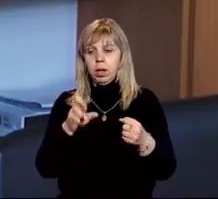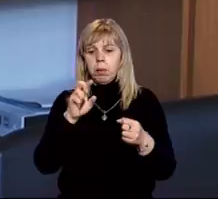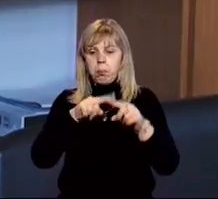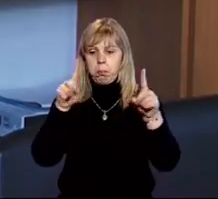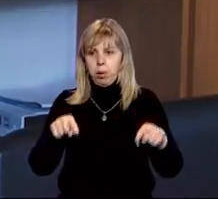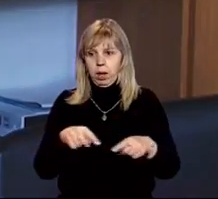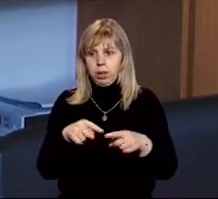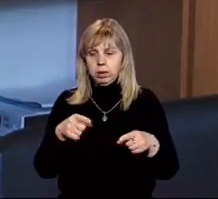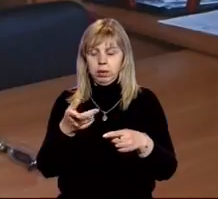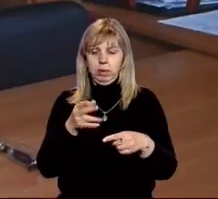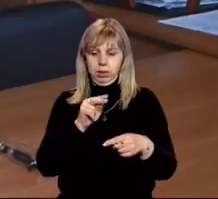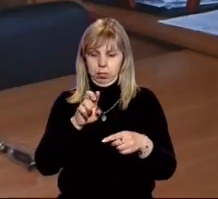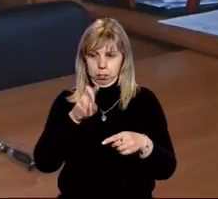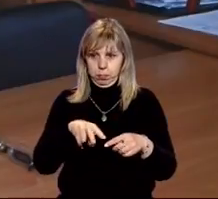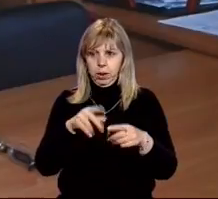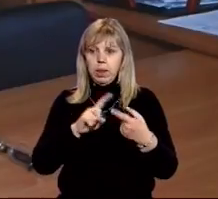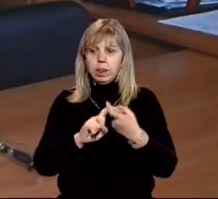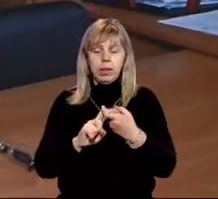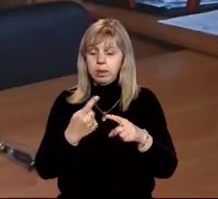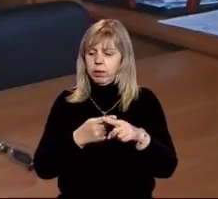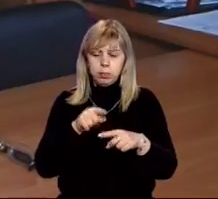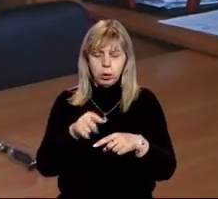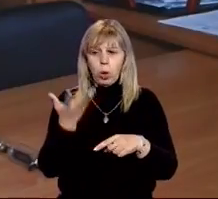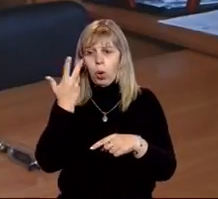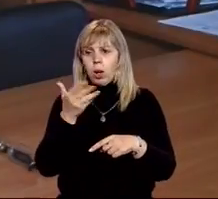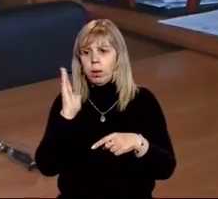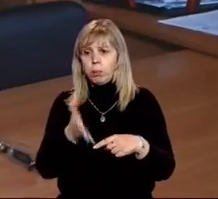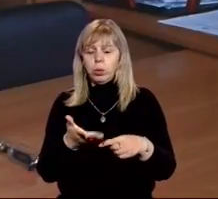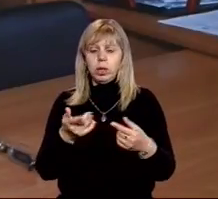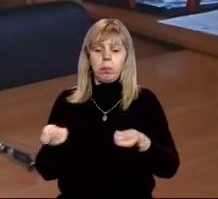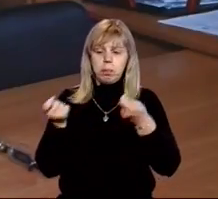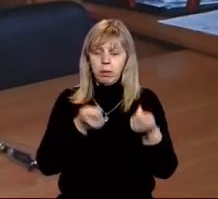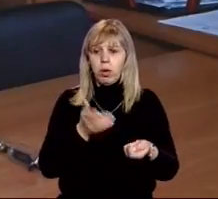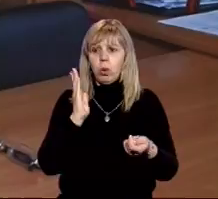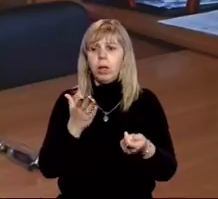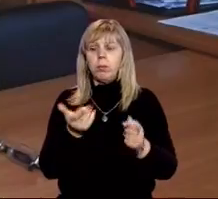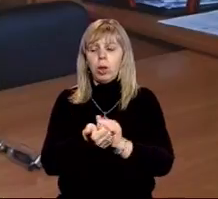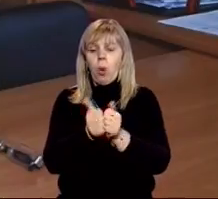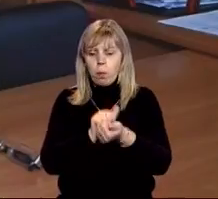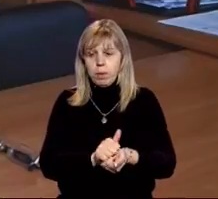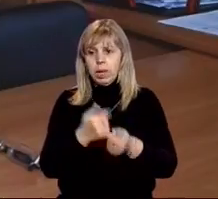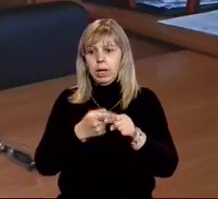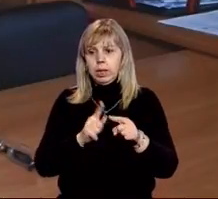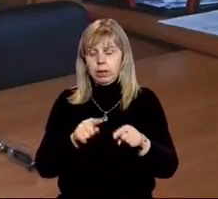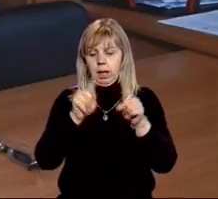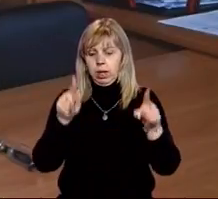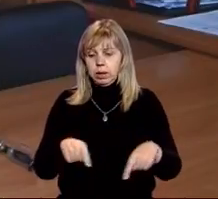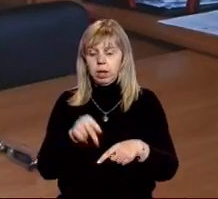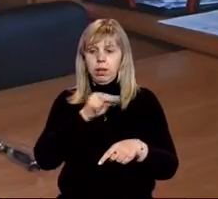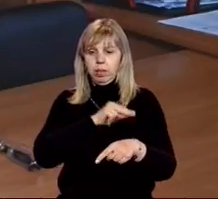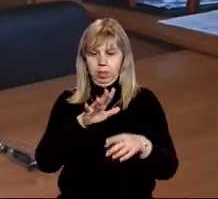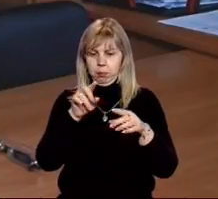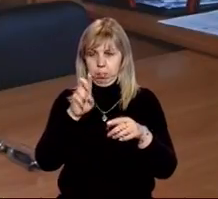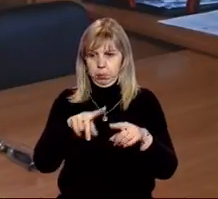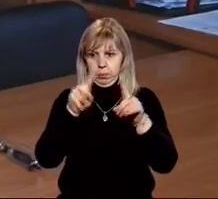бланками листків непрацездатності. І незалежно від того, коли вона буде видана, коли вона буде обмінена, цей листок